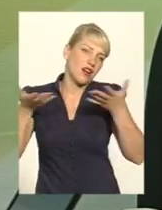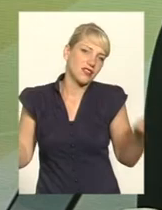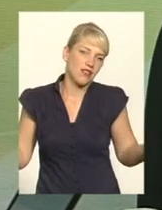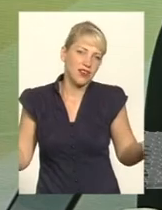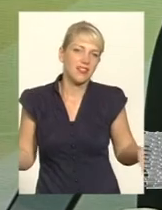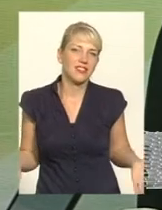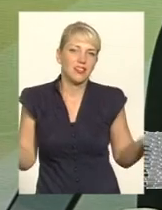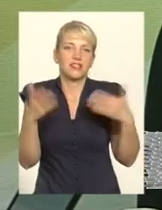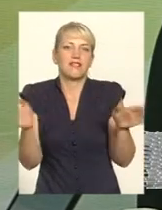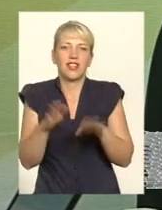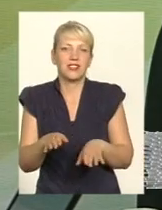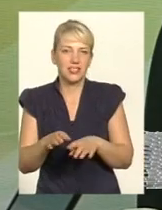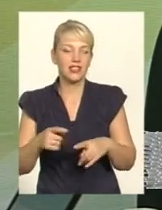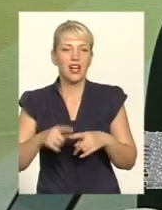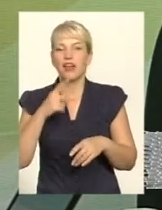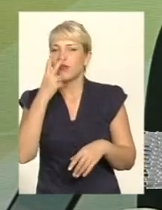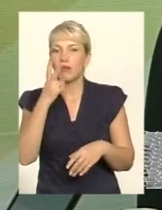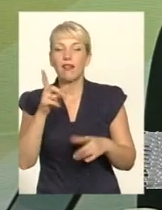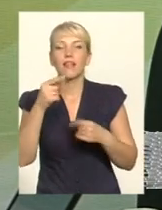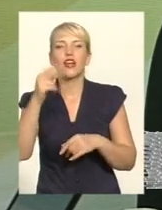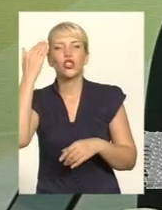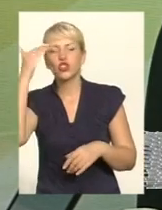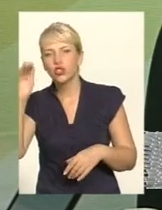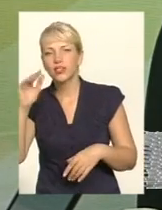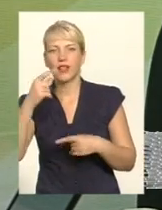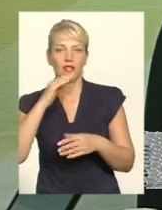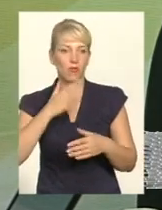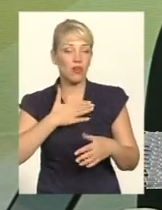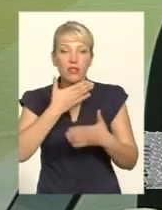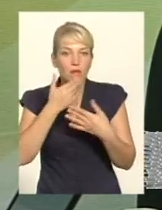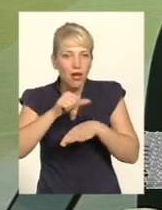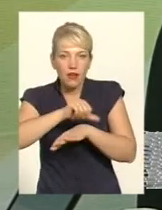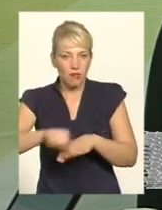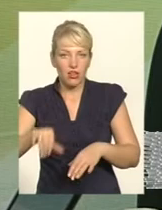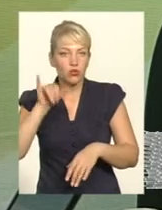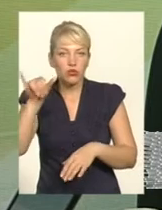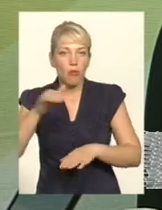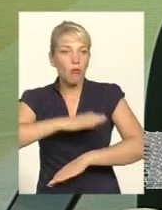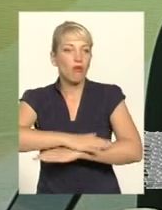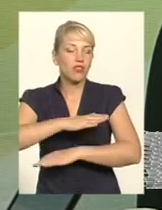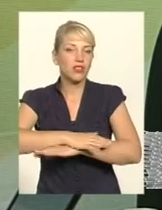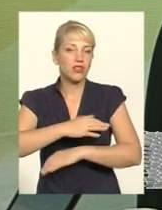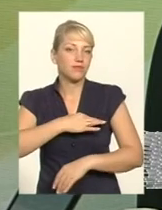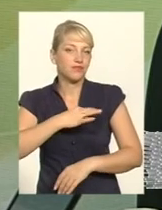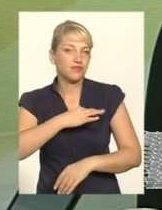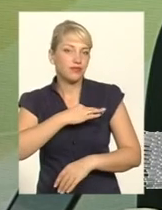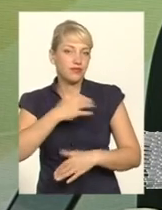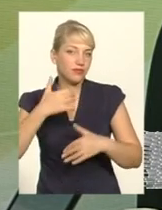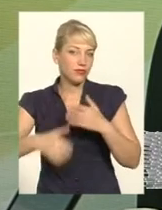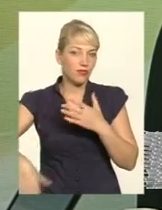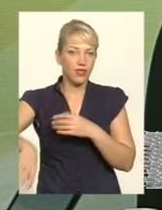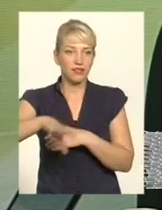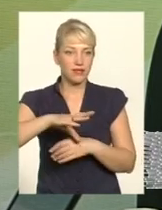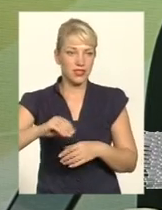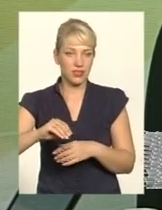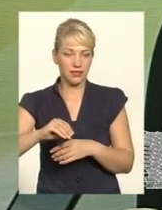звернись. Тобто вони не бачать, де чуже, де моє. Все змішується, немає меж. Тобто вони себе ведуть по фемінному,